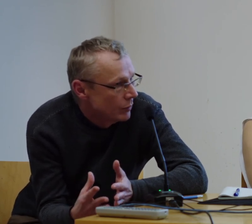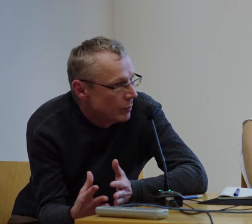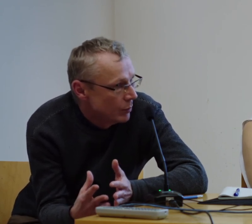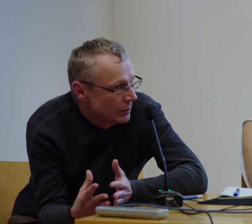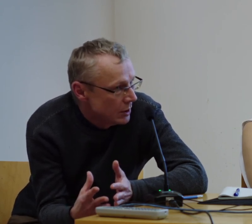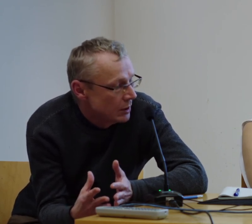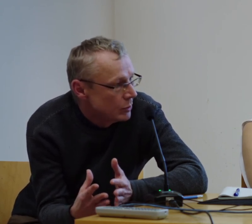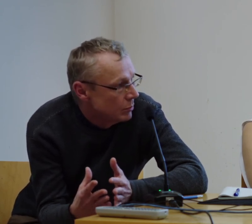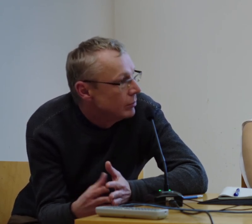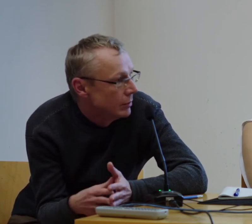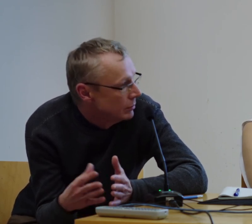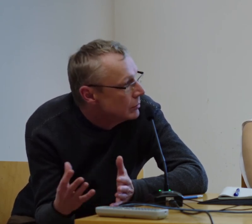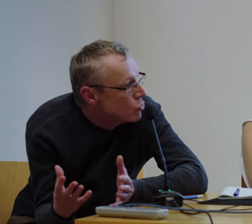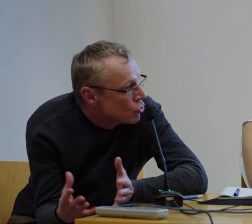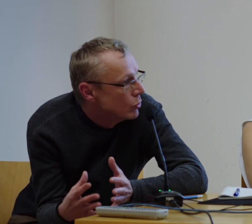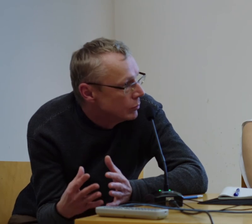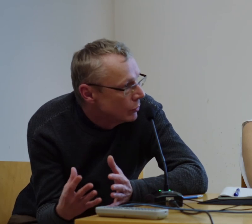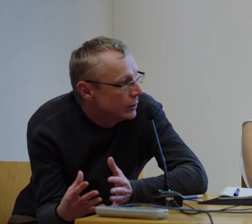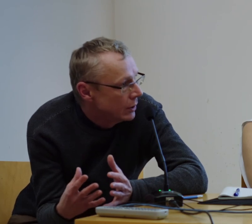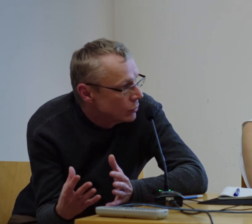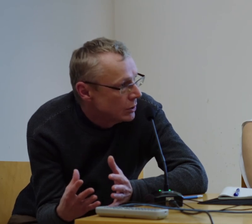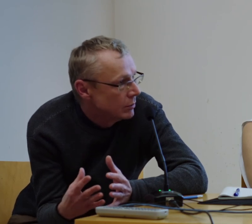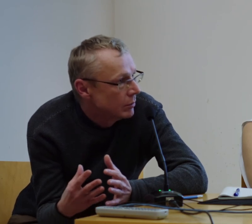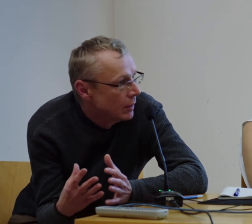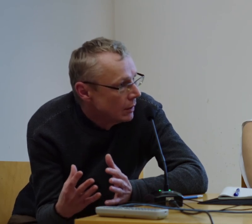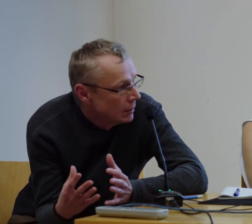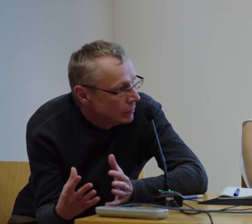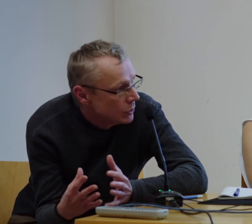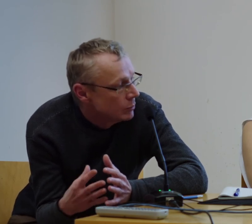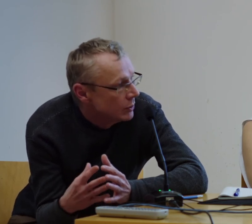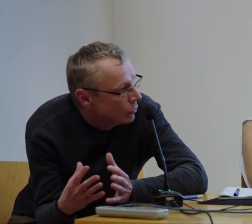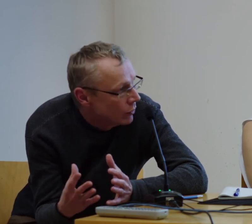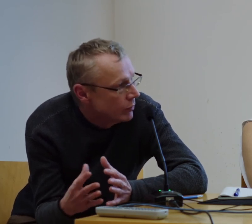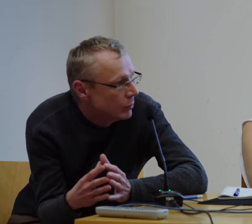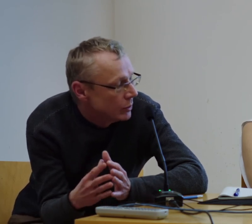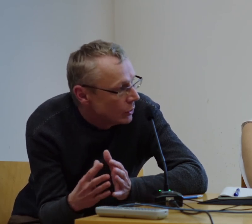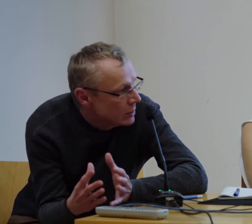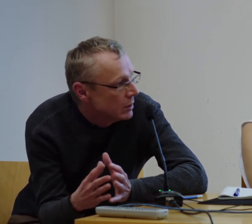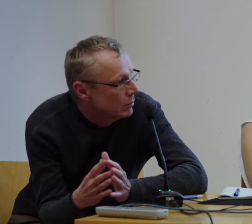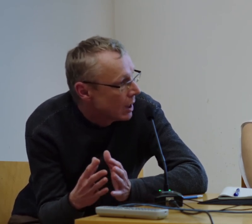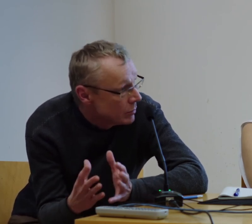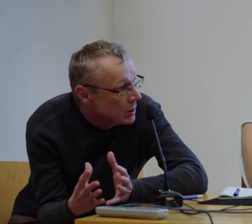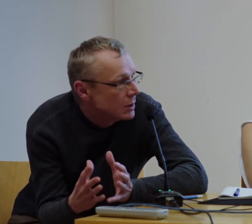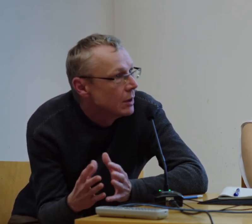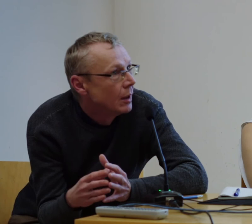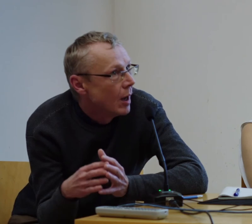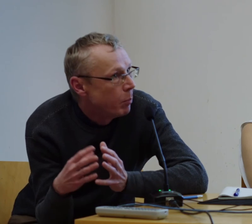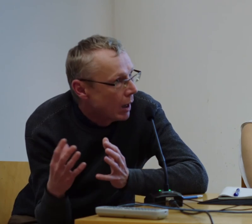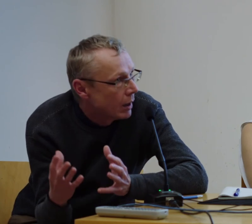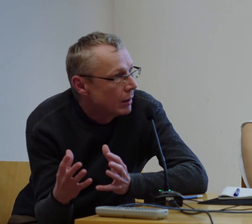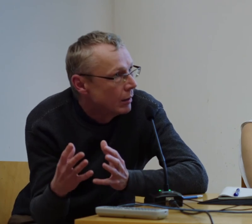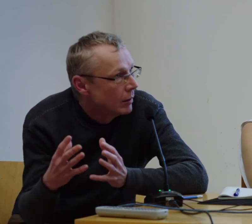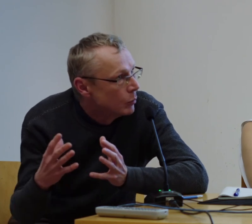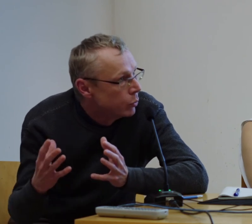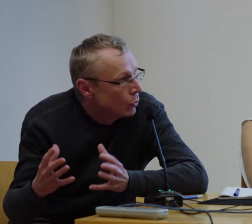tomhle tom velmi obezřetný, protože můžu mluvit na určitým diskurzivním nebo teoretickým rámci a